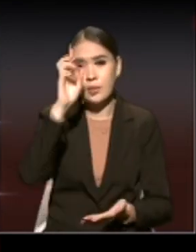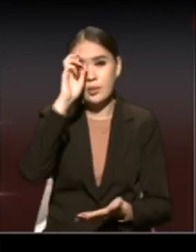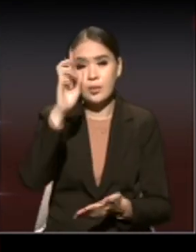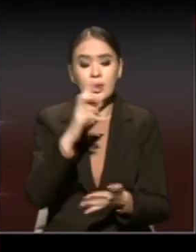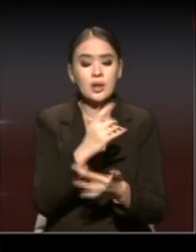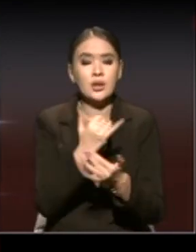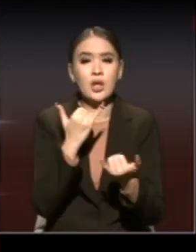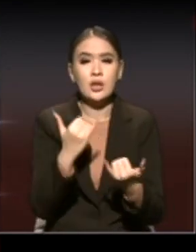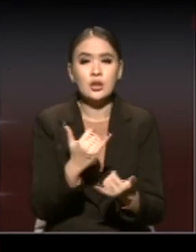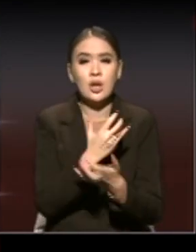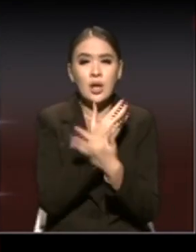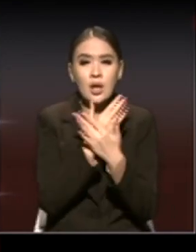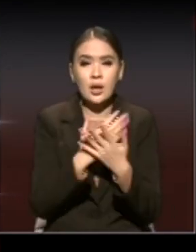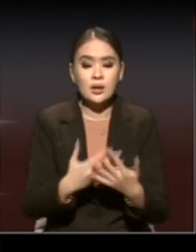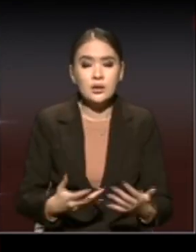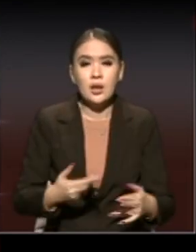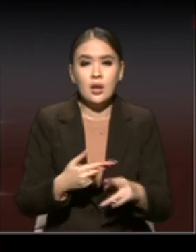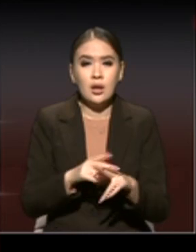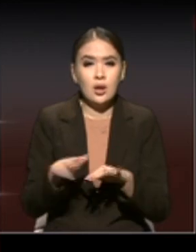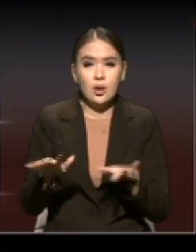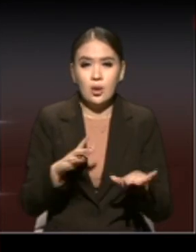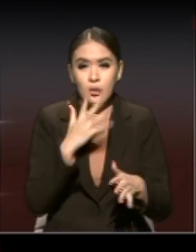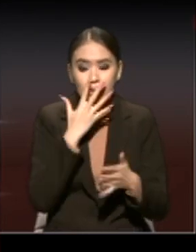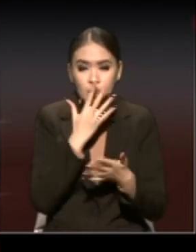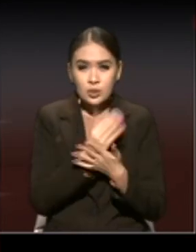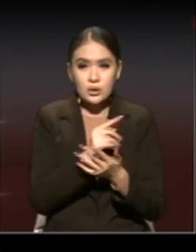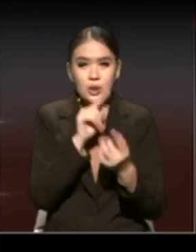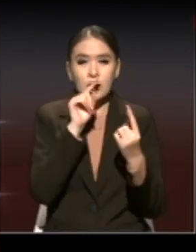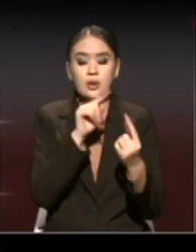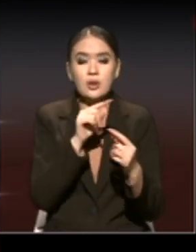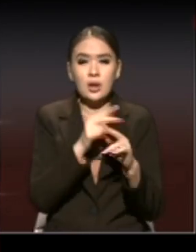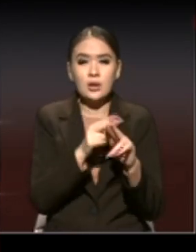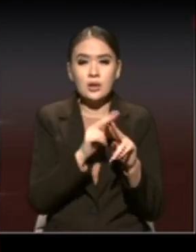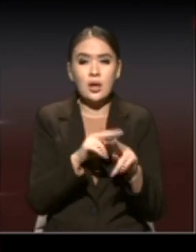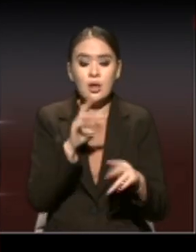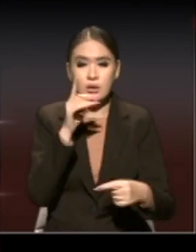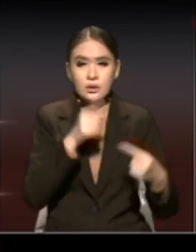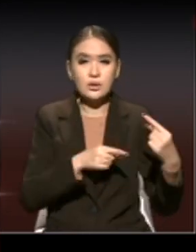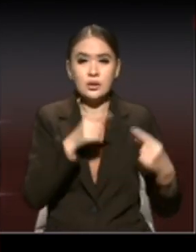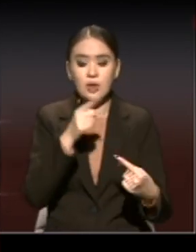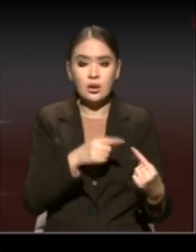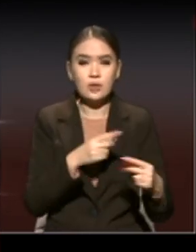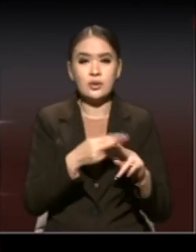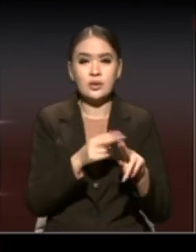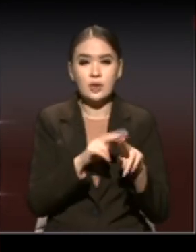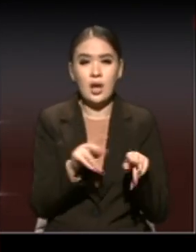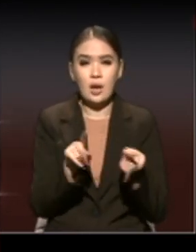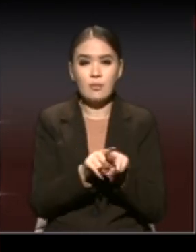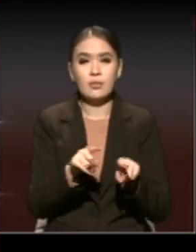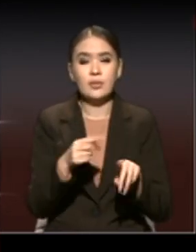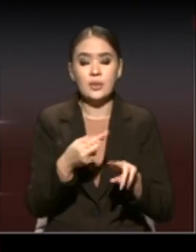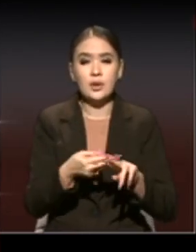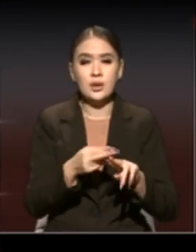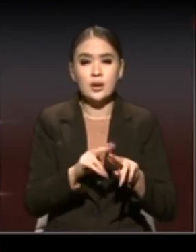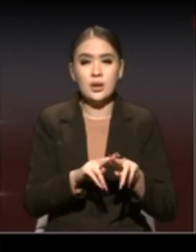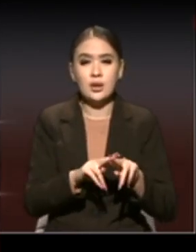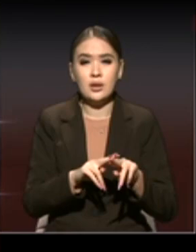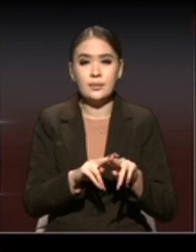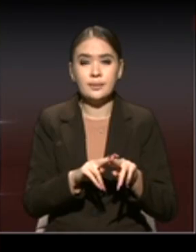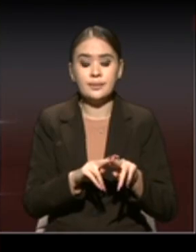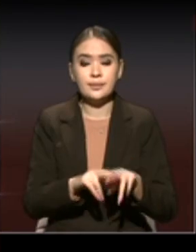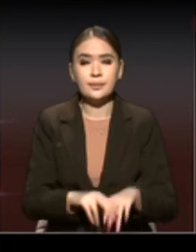түрлі амалдар арқылы өзінің қарсыласын жеңуге тырысады. Соның ішінде ақпараттық соғыс та бар, жоқ